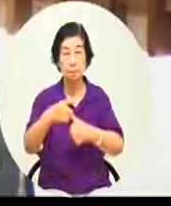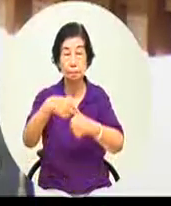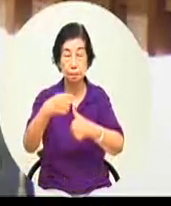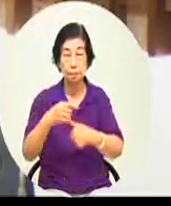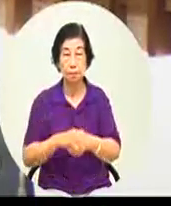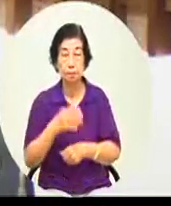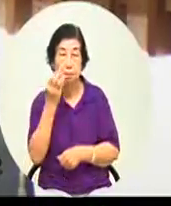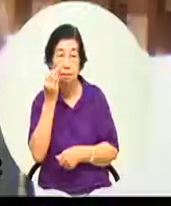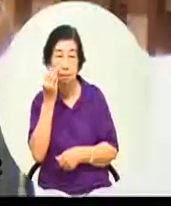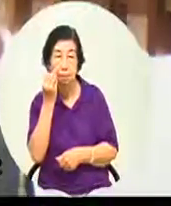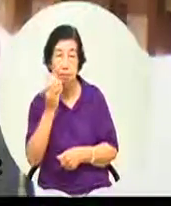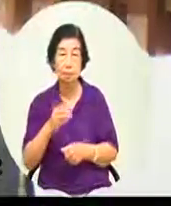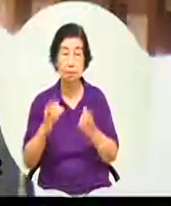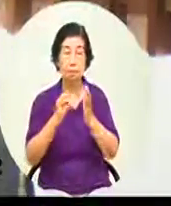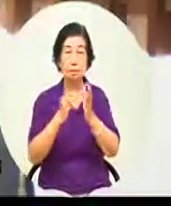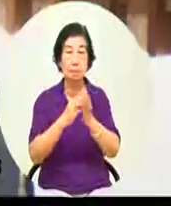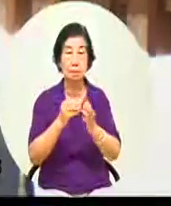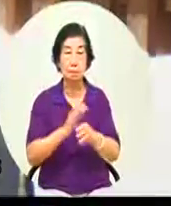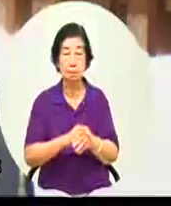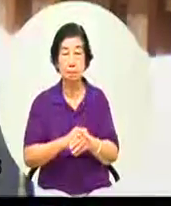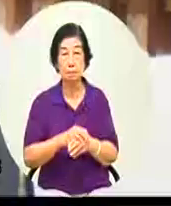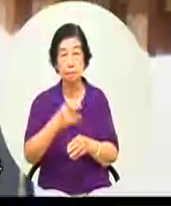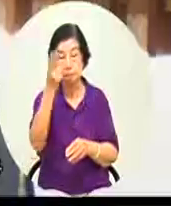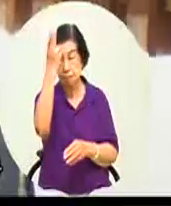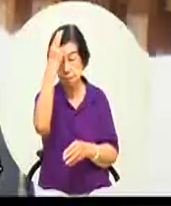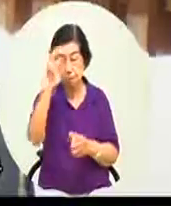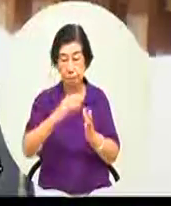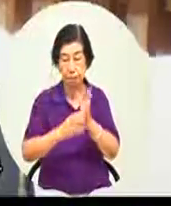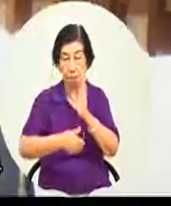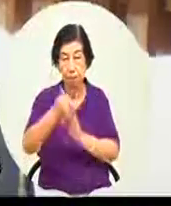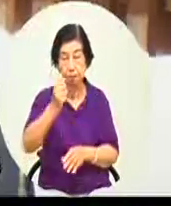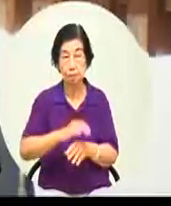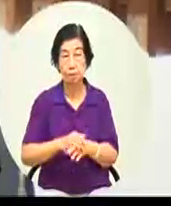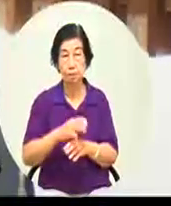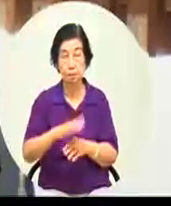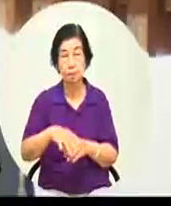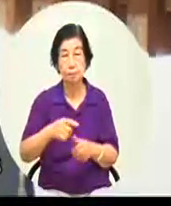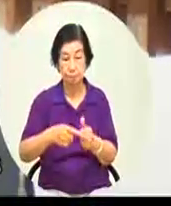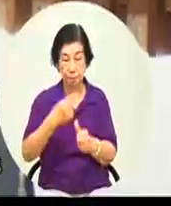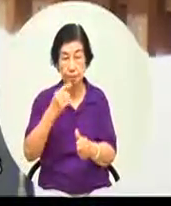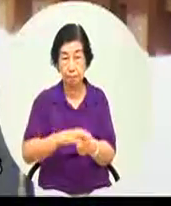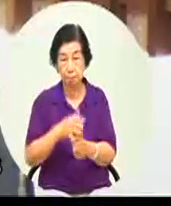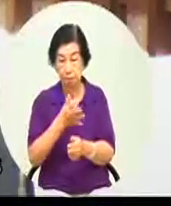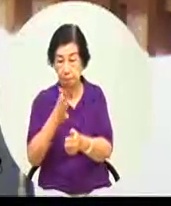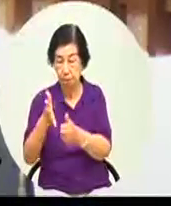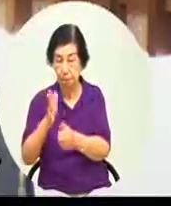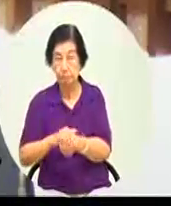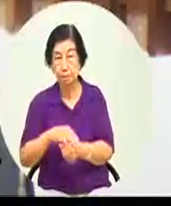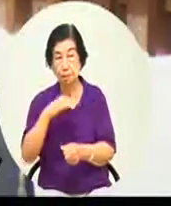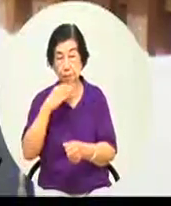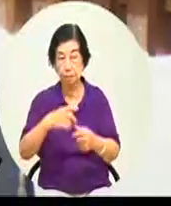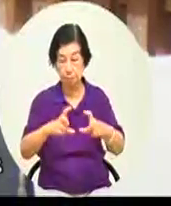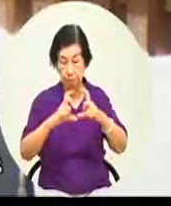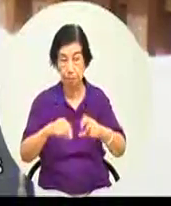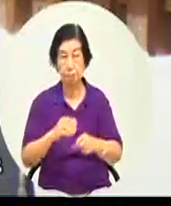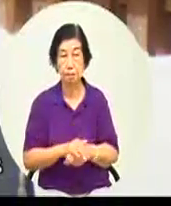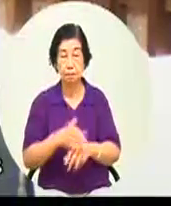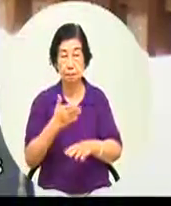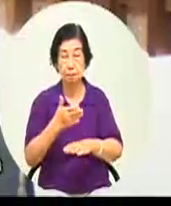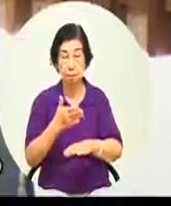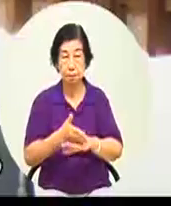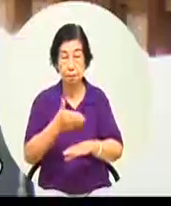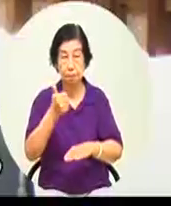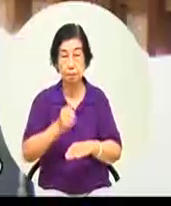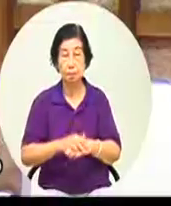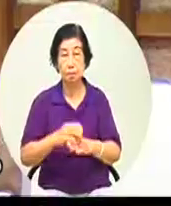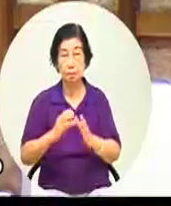曾局长哈。啊，好，我那个提案了，他做会答复就好了哈。很感谢局长啦，因为有当时我咧开